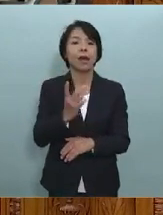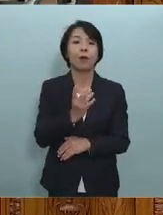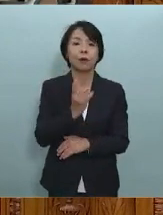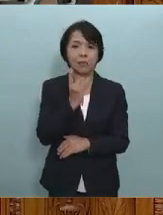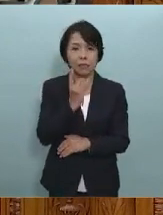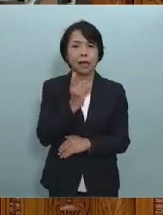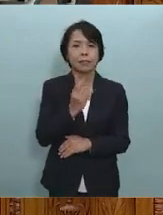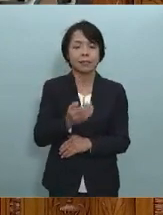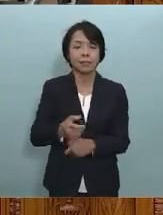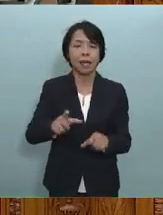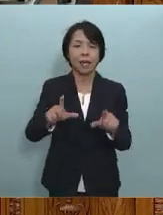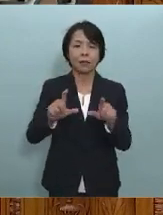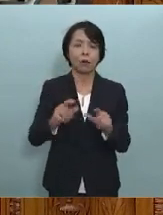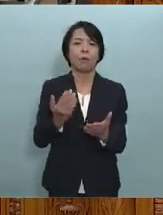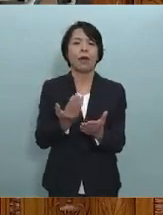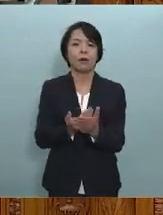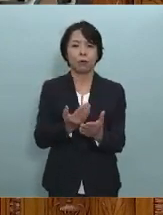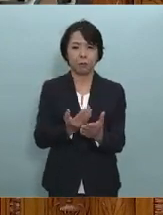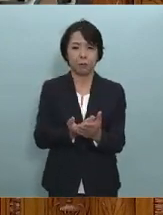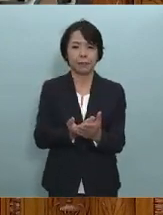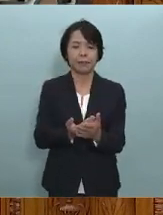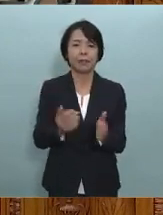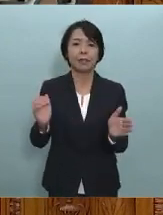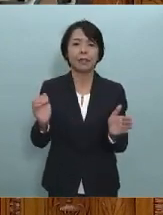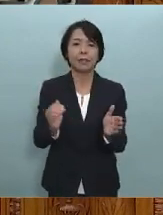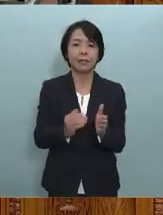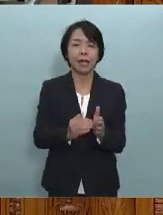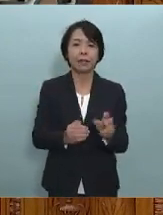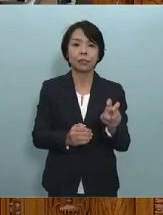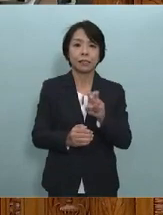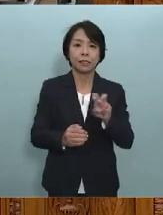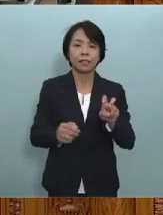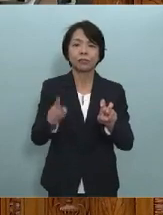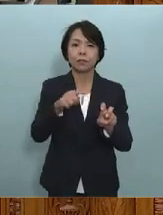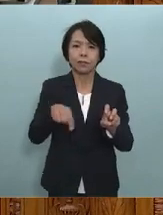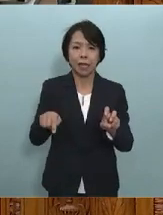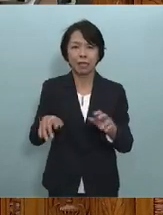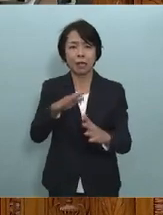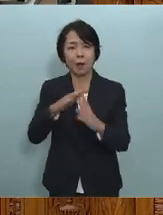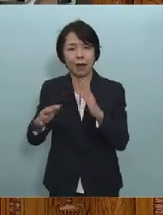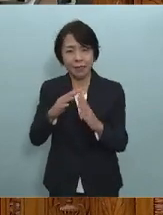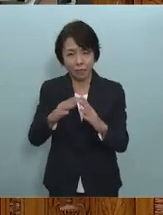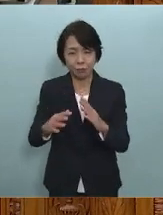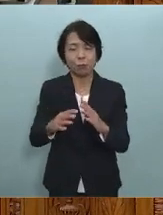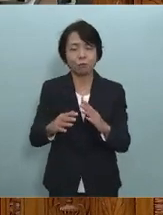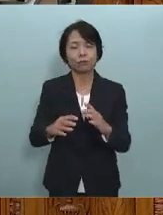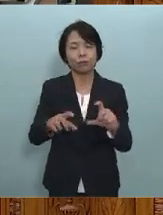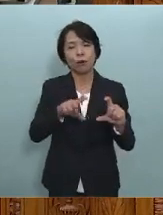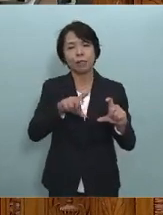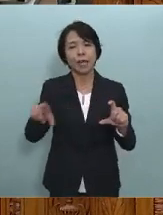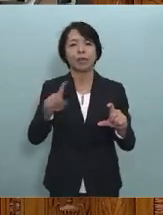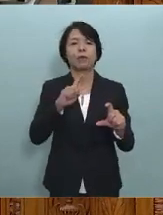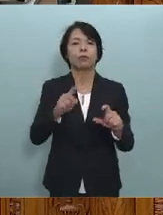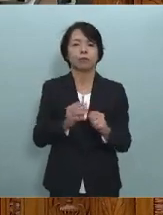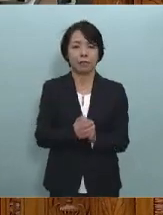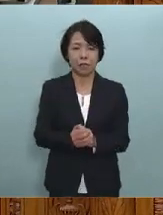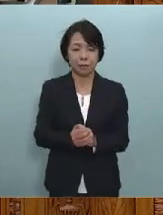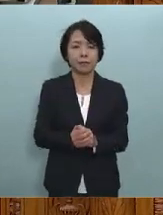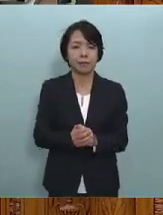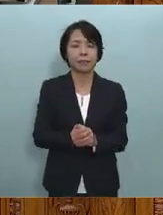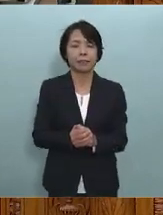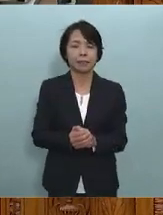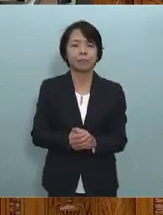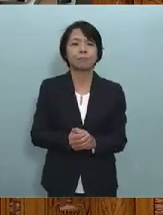答弁を求めます結びに20世紀は戦争の正紀と言われています20世紀は世界